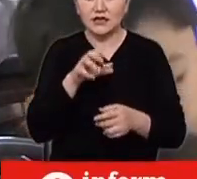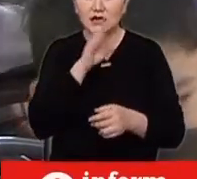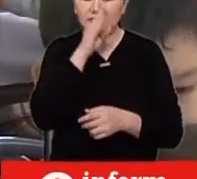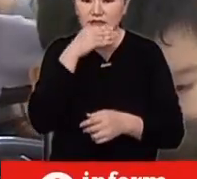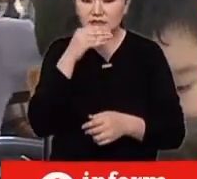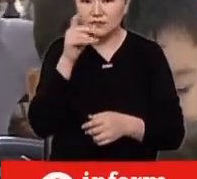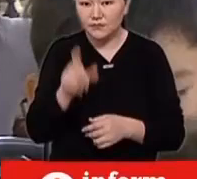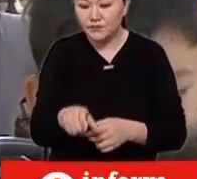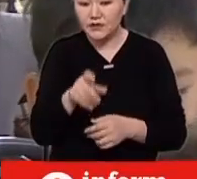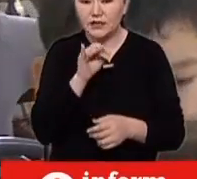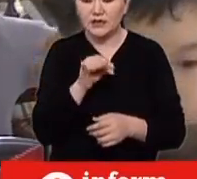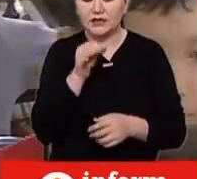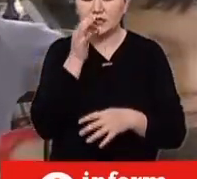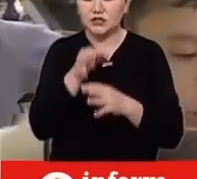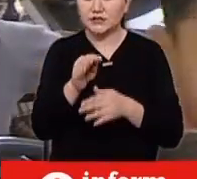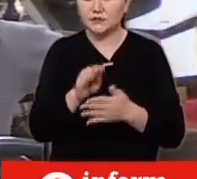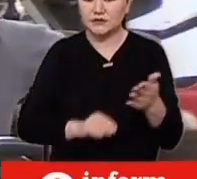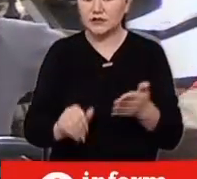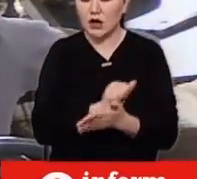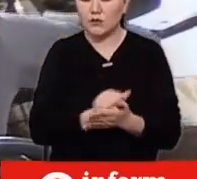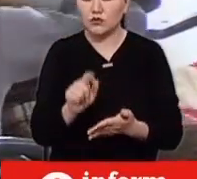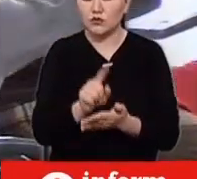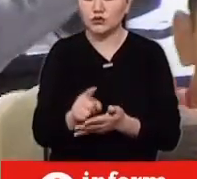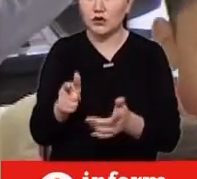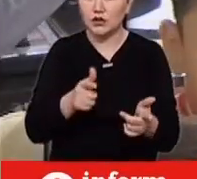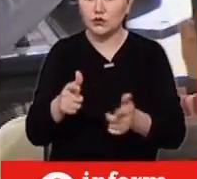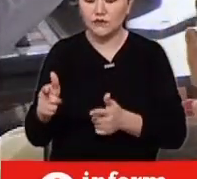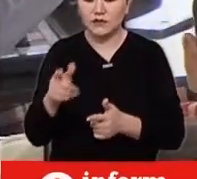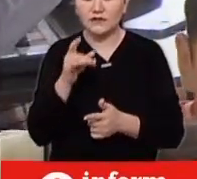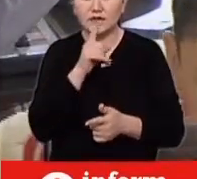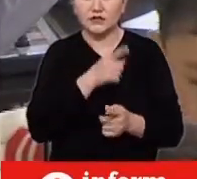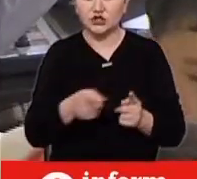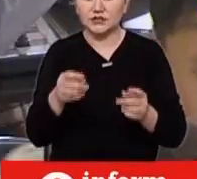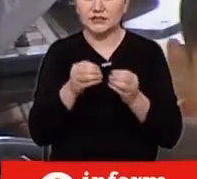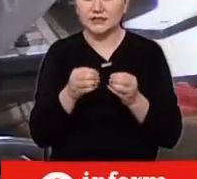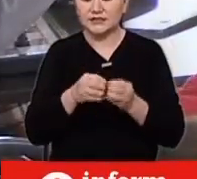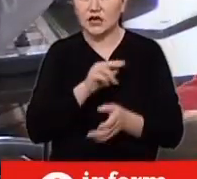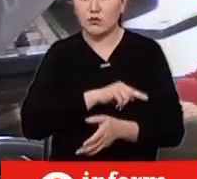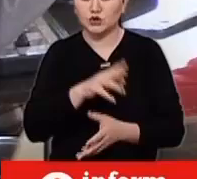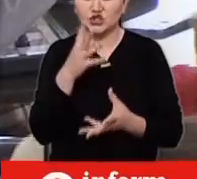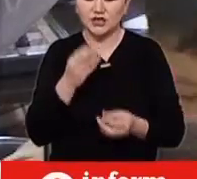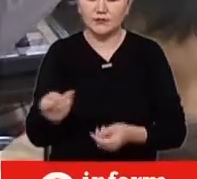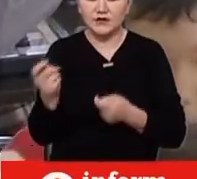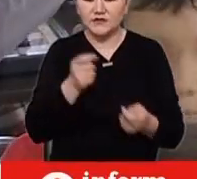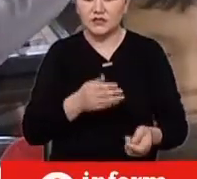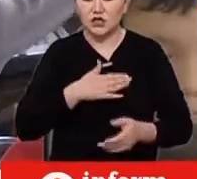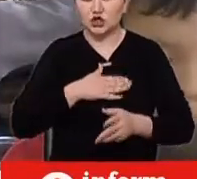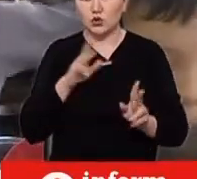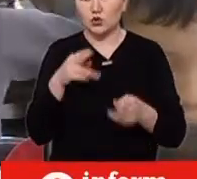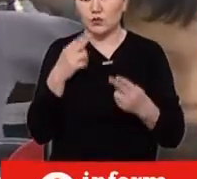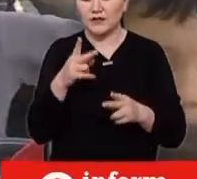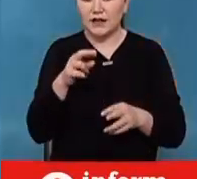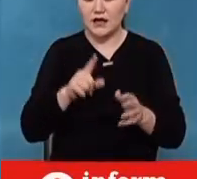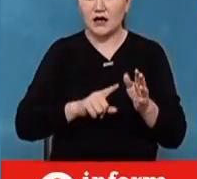ребенка, огласят список документов, которые он должен подготовить в течение 10 рабочих дней и предоставить в наш клуб для